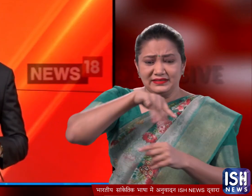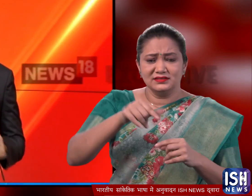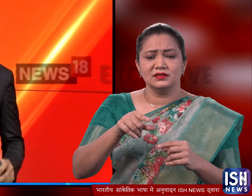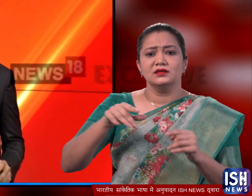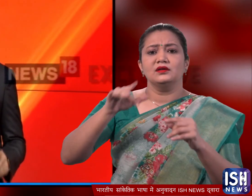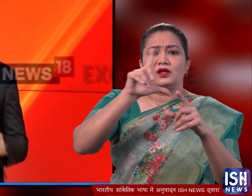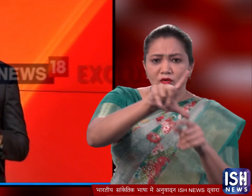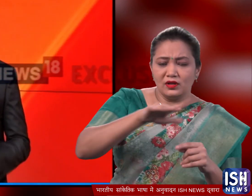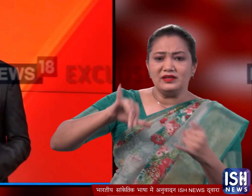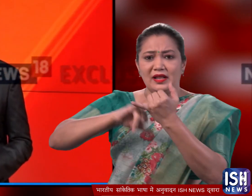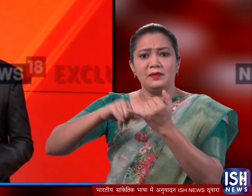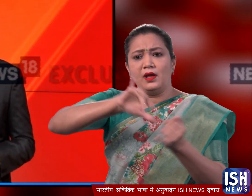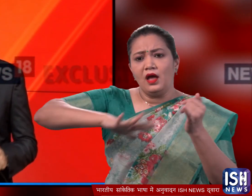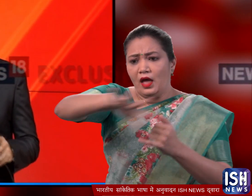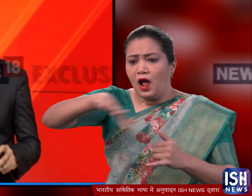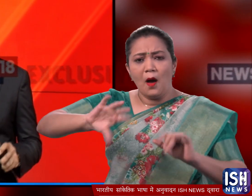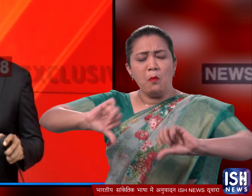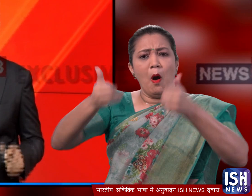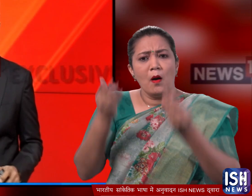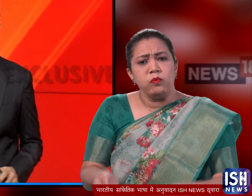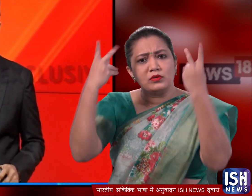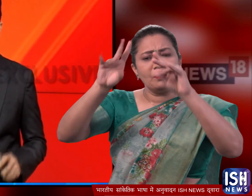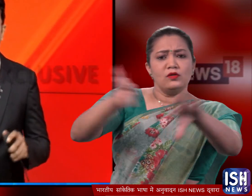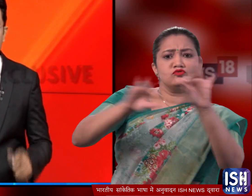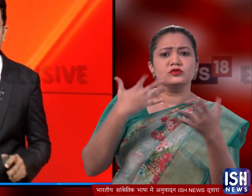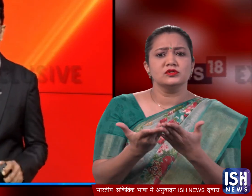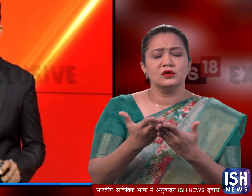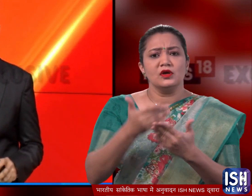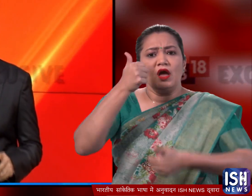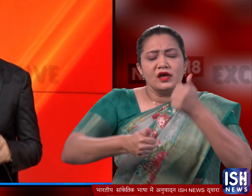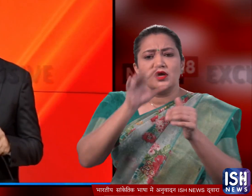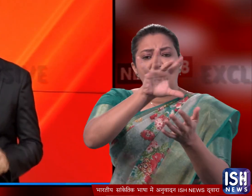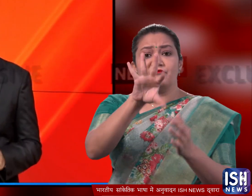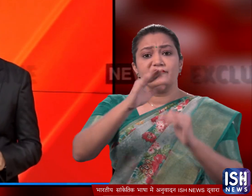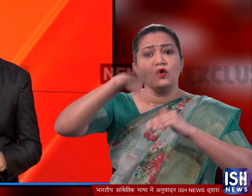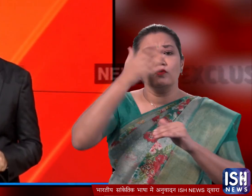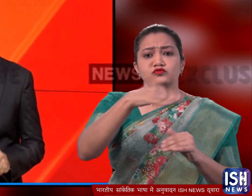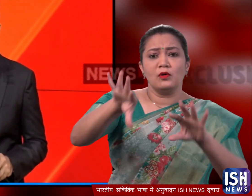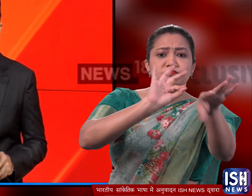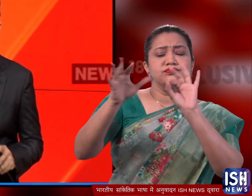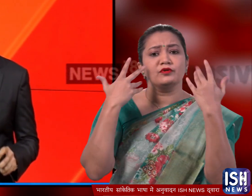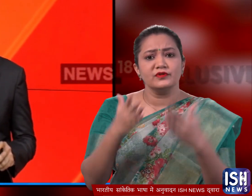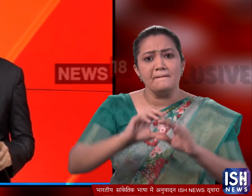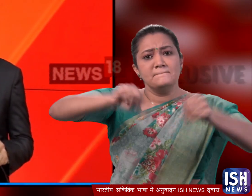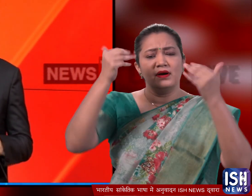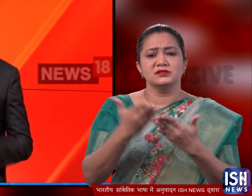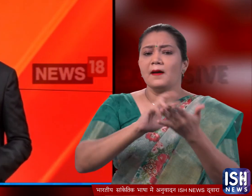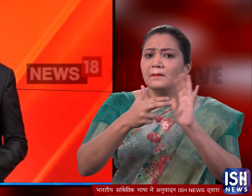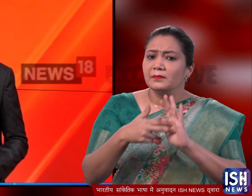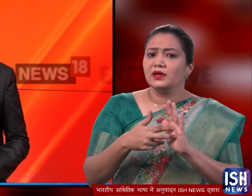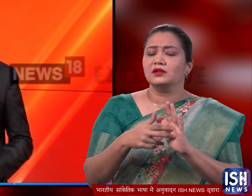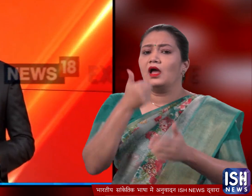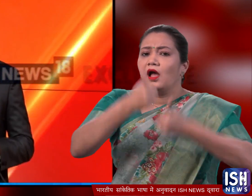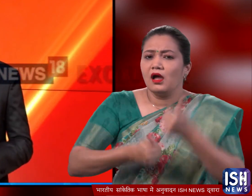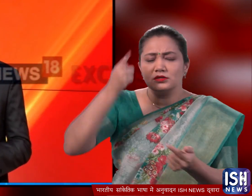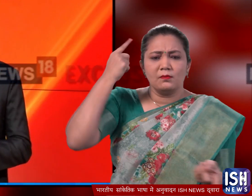में लोहरदगा और साहिबगंज जिलों में परीक्षा देने वालों की भरमार है और एक ही परीक्षा केंद्र के 50 से ज्यादा उम्मीदवारों के पास होने का मतलब यह निकाला